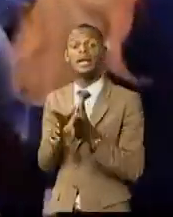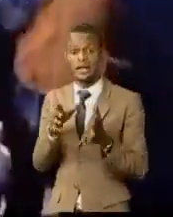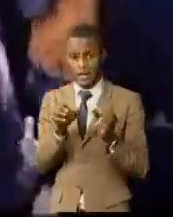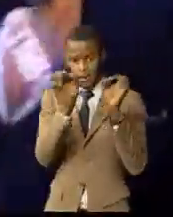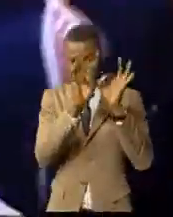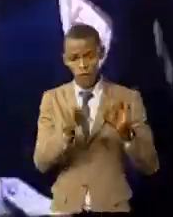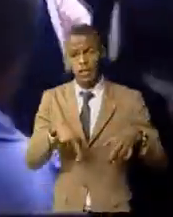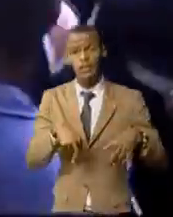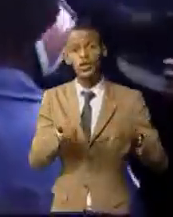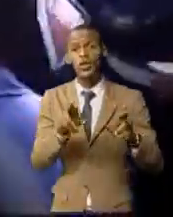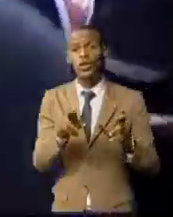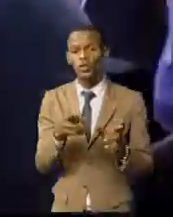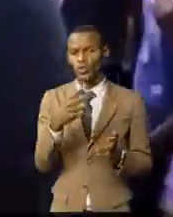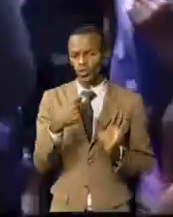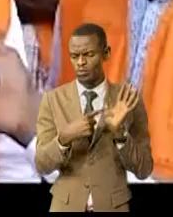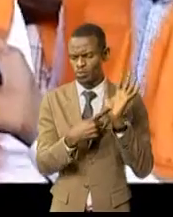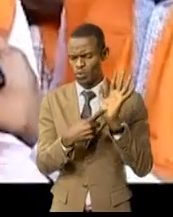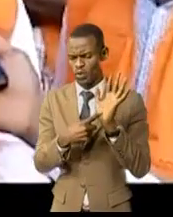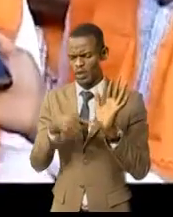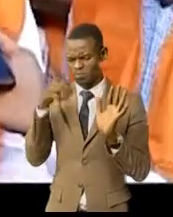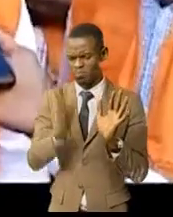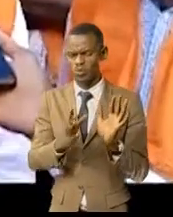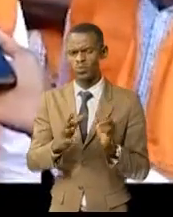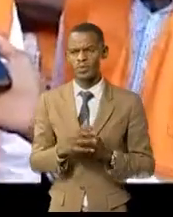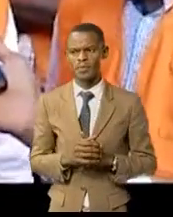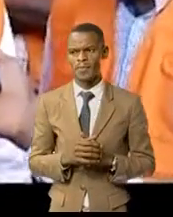le leadership de son directeur général. Donc bref, l'office de route est